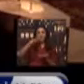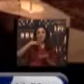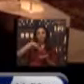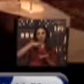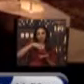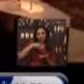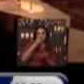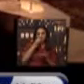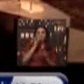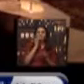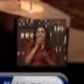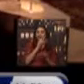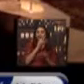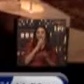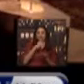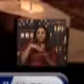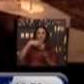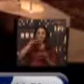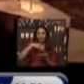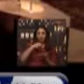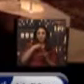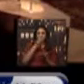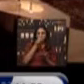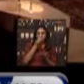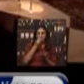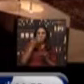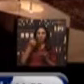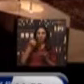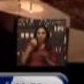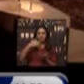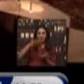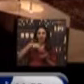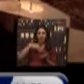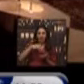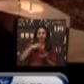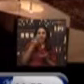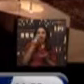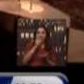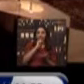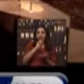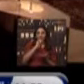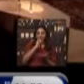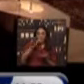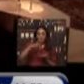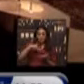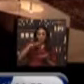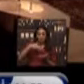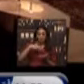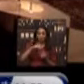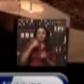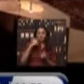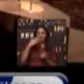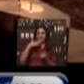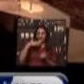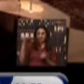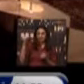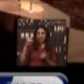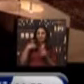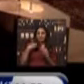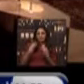حتة في الحسين، كباب وكفتة وقتها ما كنت باكل الحاجات